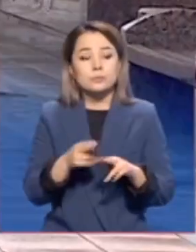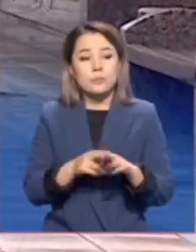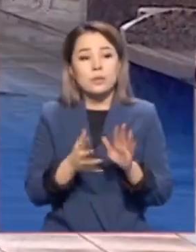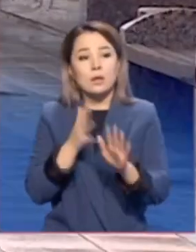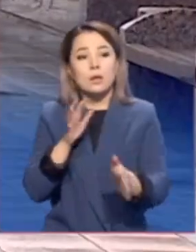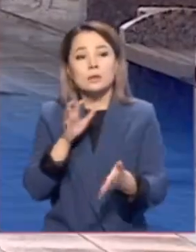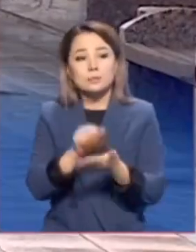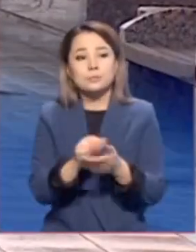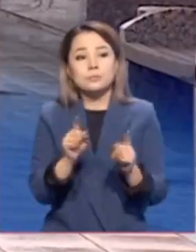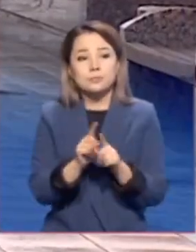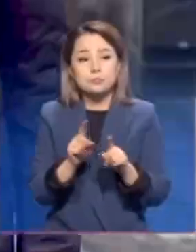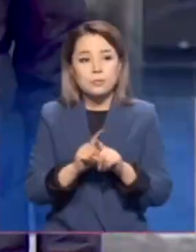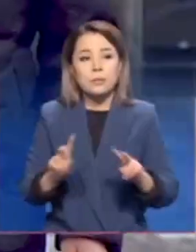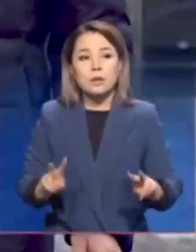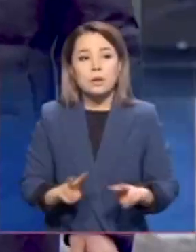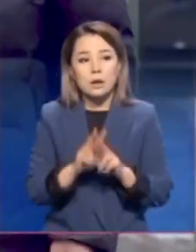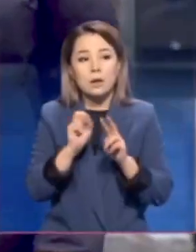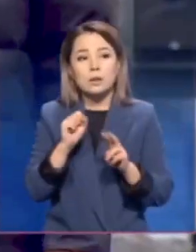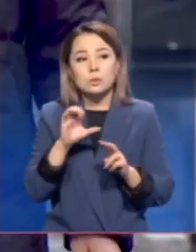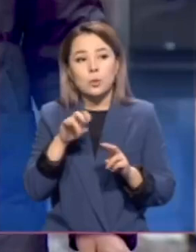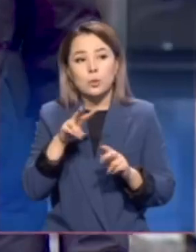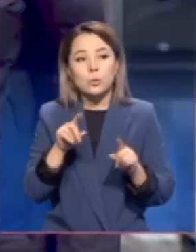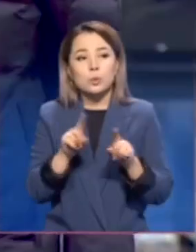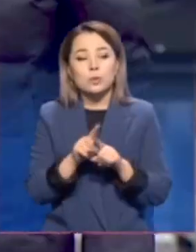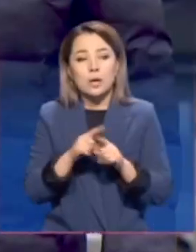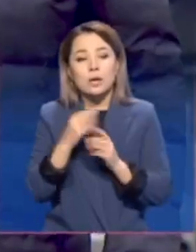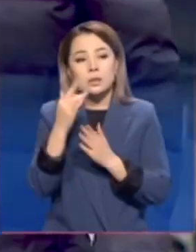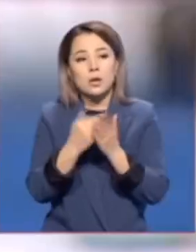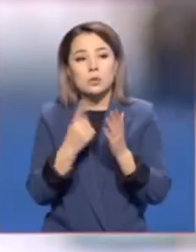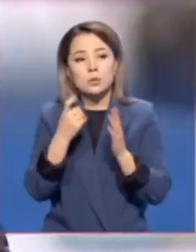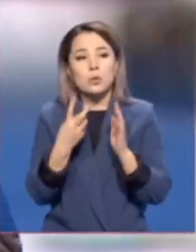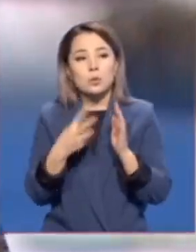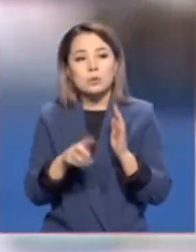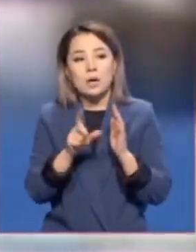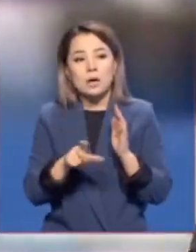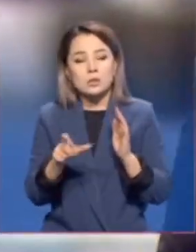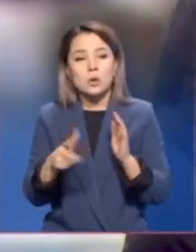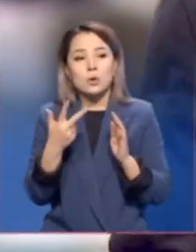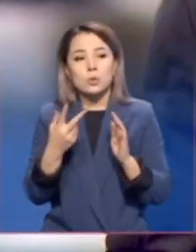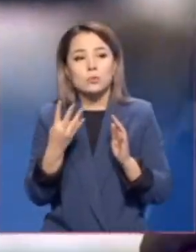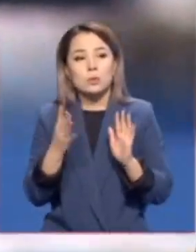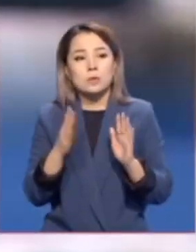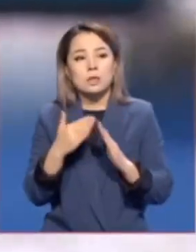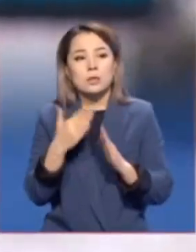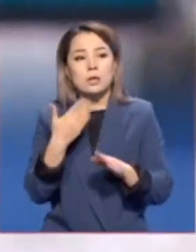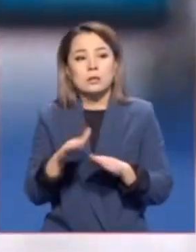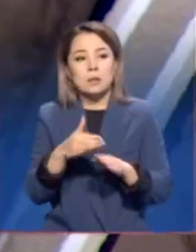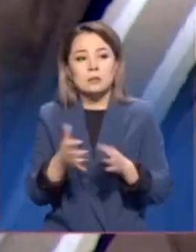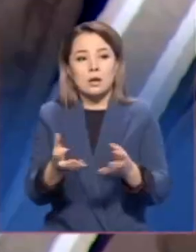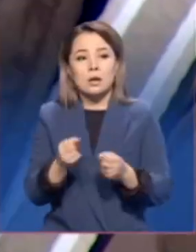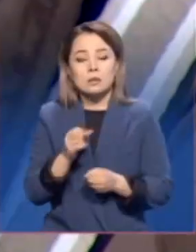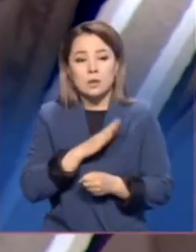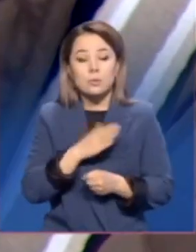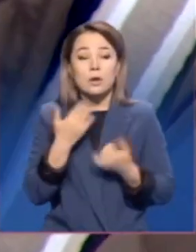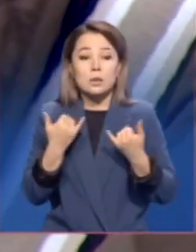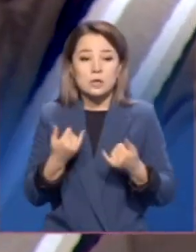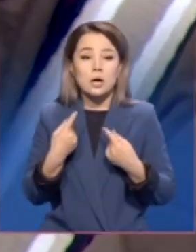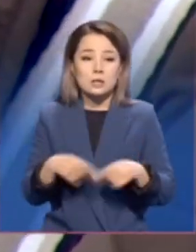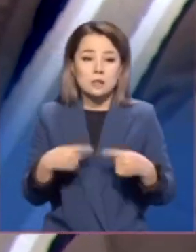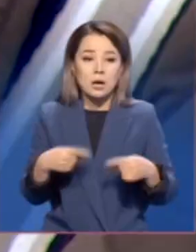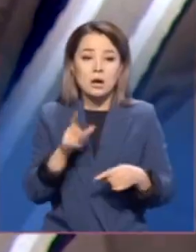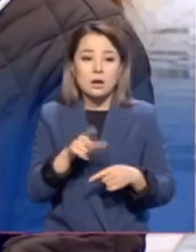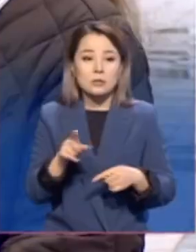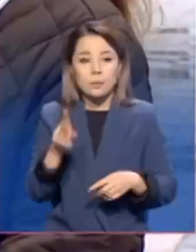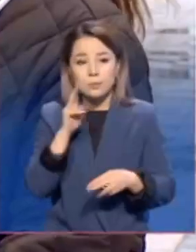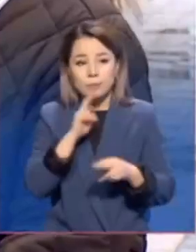кезекте тұрғандардың бірі астаналық Айсұлу Бисембиева. Тізімде 130 адам болдық, соның 3-4-і ғана ипотекаға ілікті дейді. Енді кейбіреулер